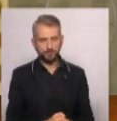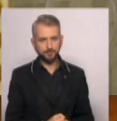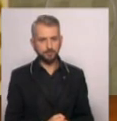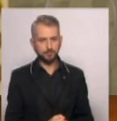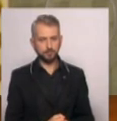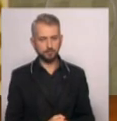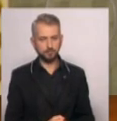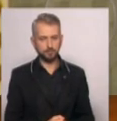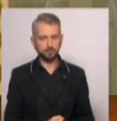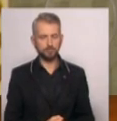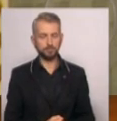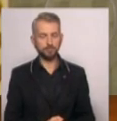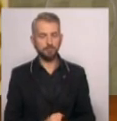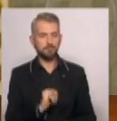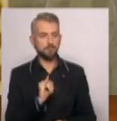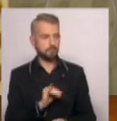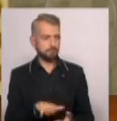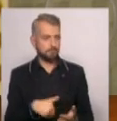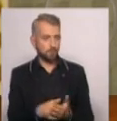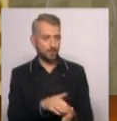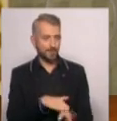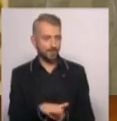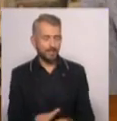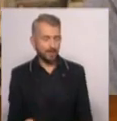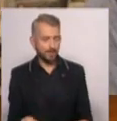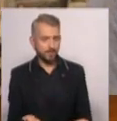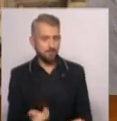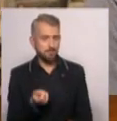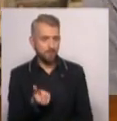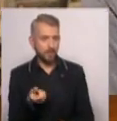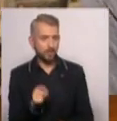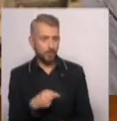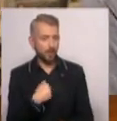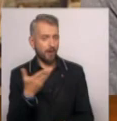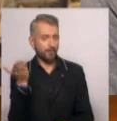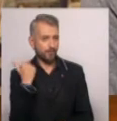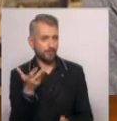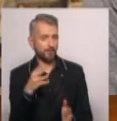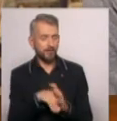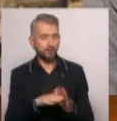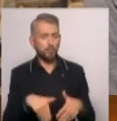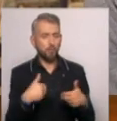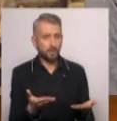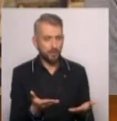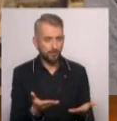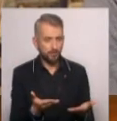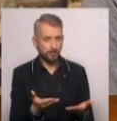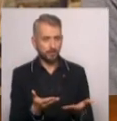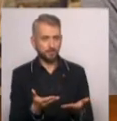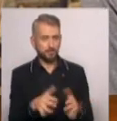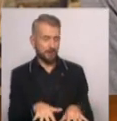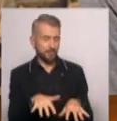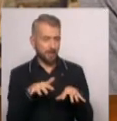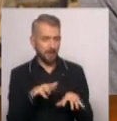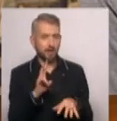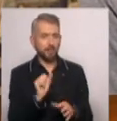І вона досі не втілена. Мало того, я вніс тоді пропозицію з голосу в залі